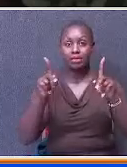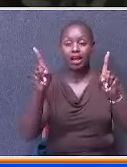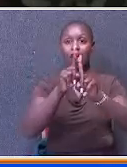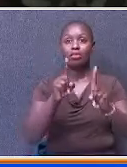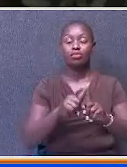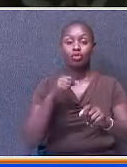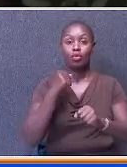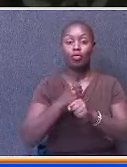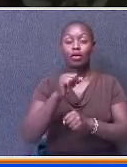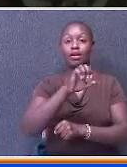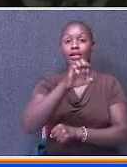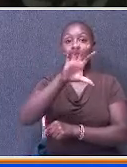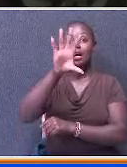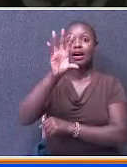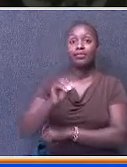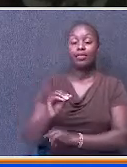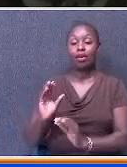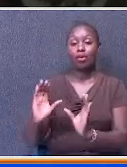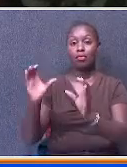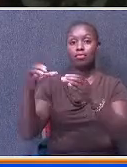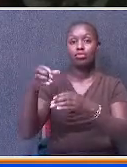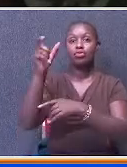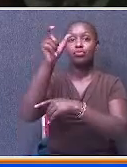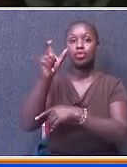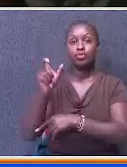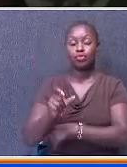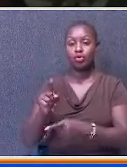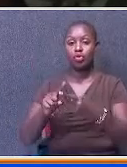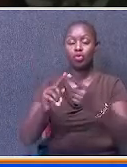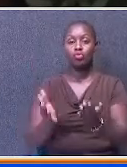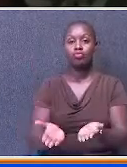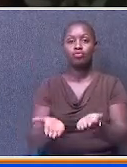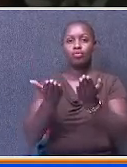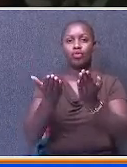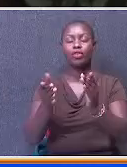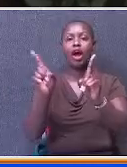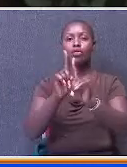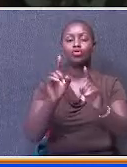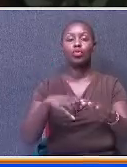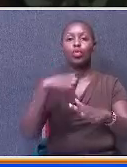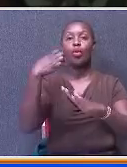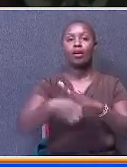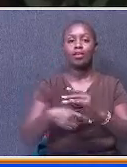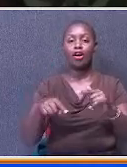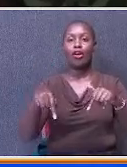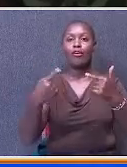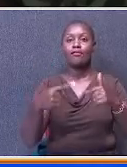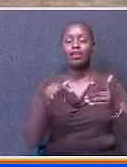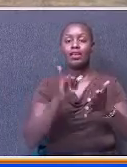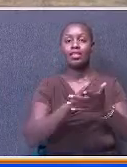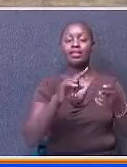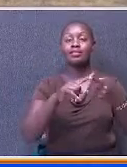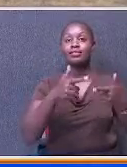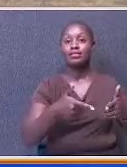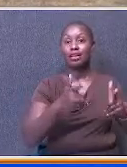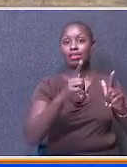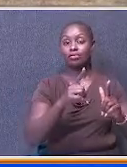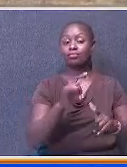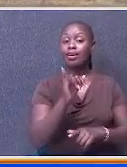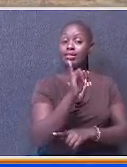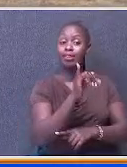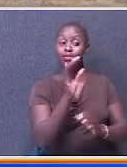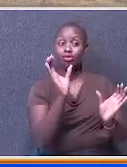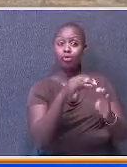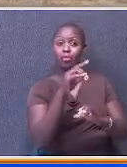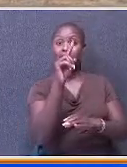East African Community regional force to forestall conflict is therefore legitimate. Hicho ndicho kikosi